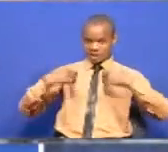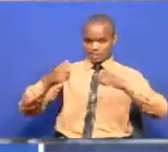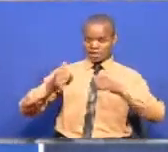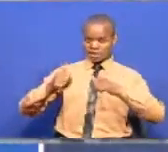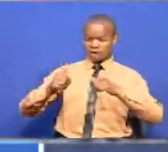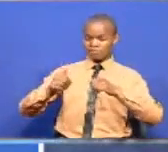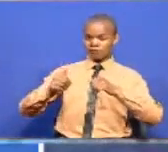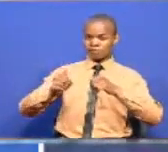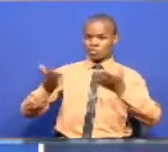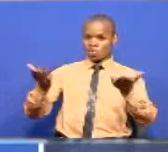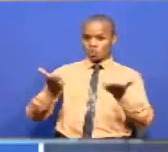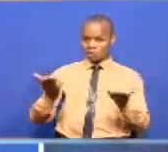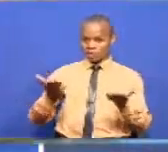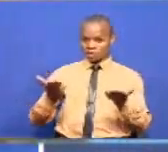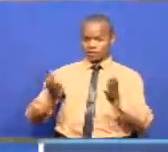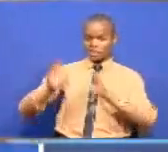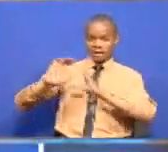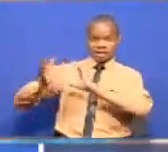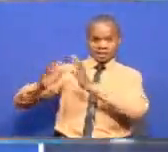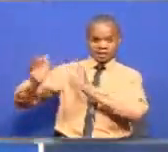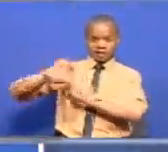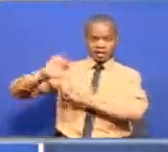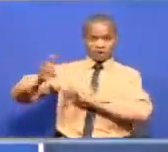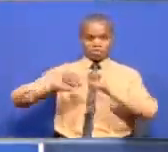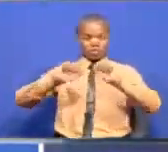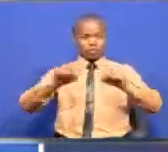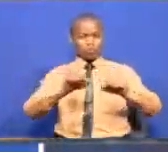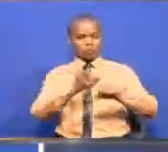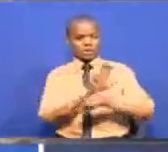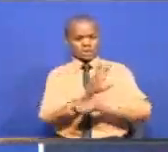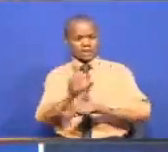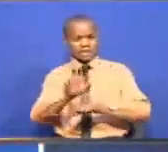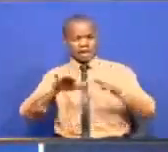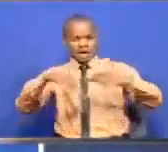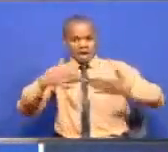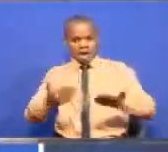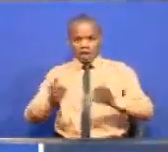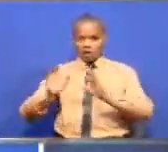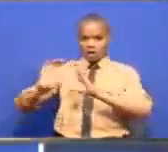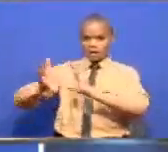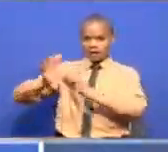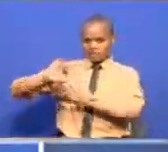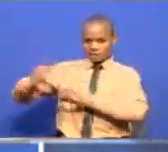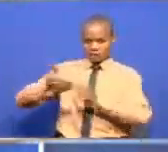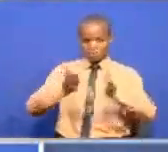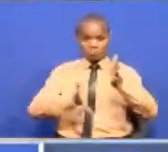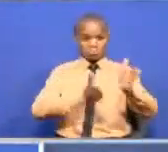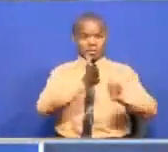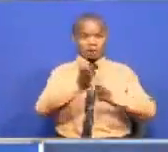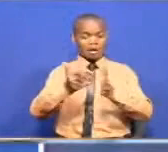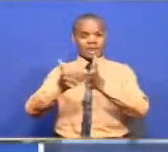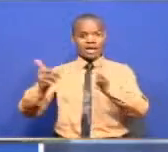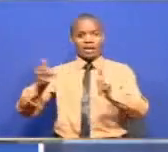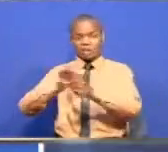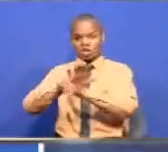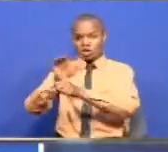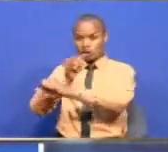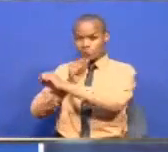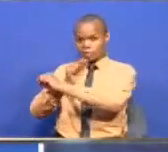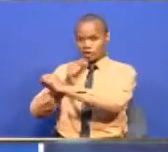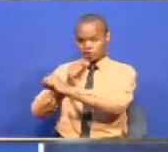ya Kilifi kutathmini kiwango cha kujiandaa kwa kaunti hiyo kukabiliana na maambukizi ya ugonjwa wa